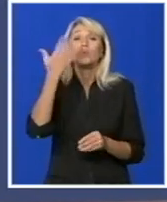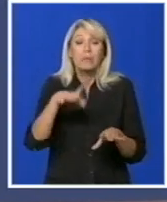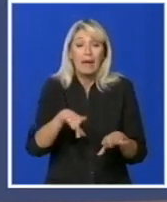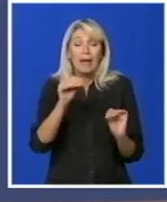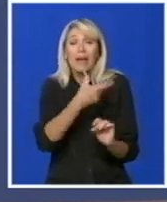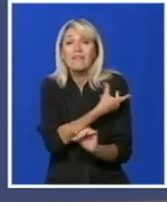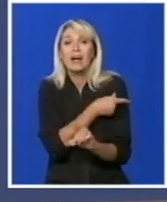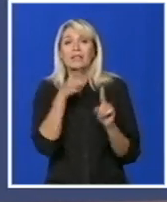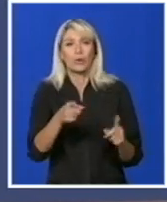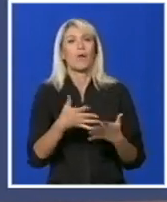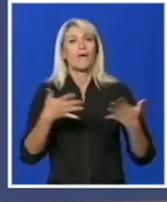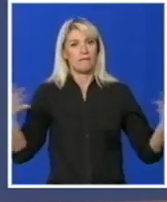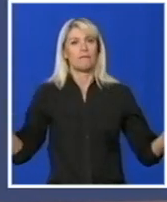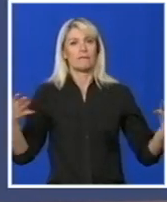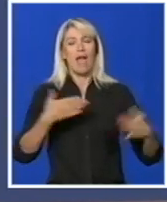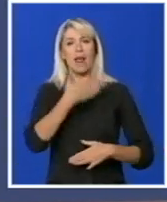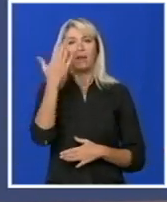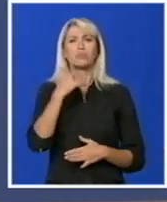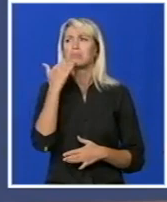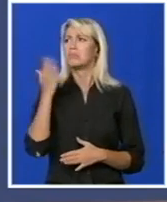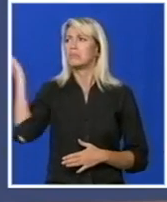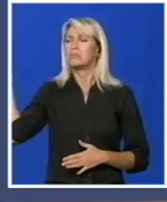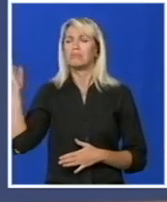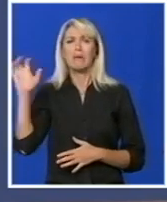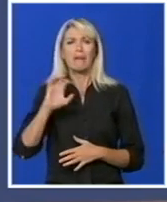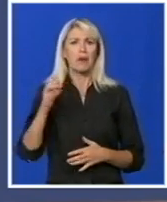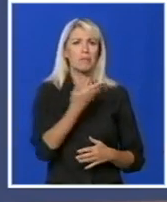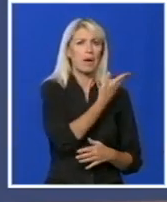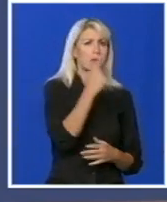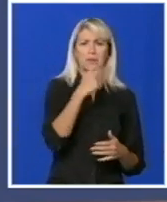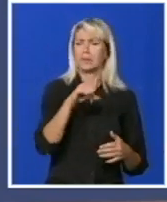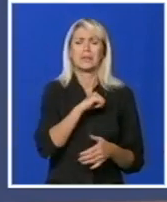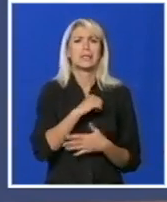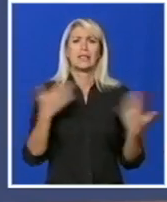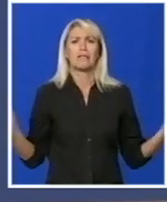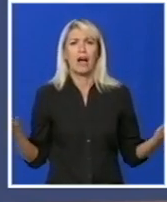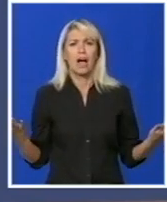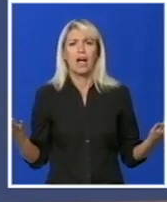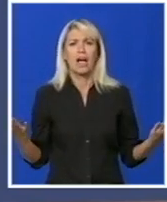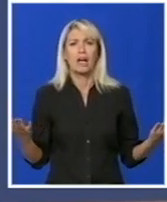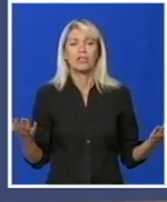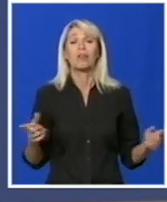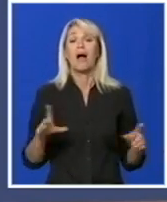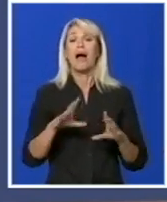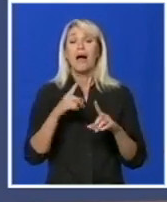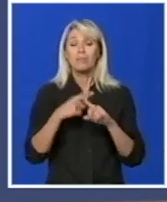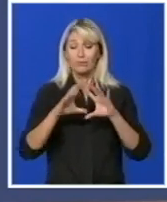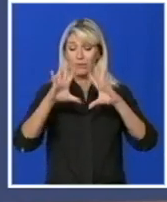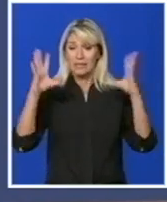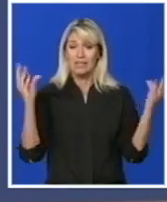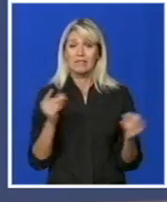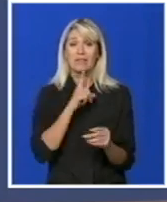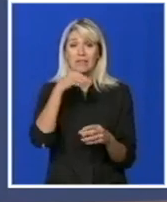Bez obzira s koje strane dolazi. Pri tome, svi mi koji se bavimo i